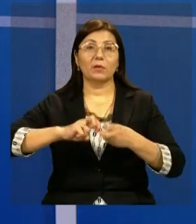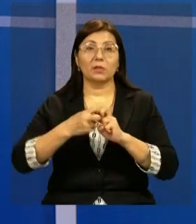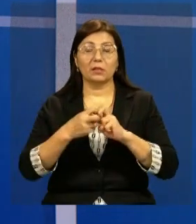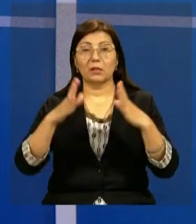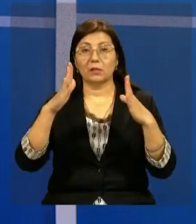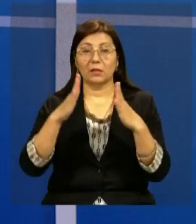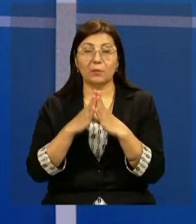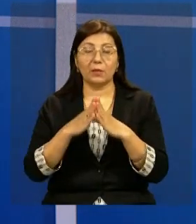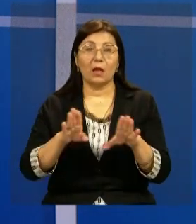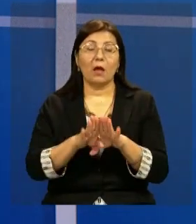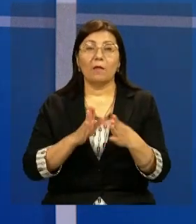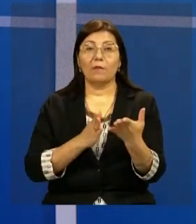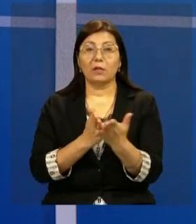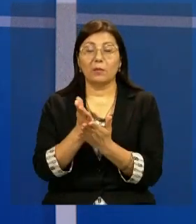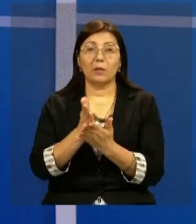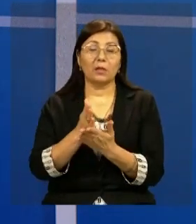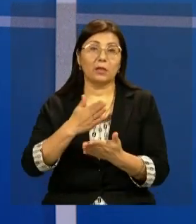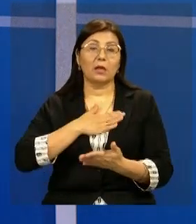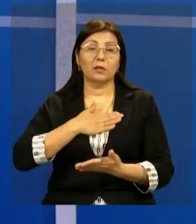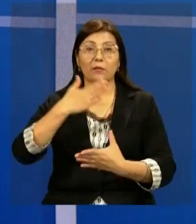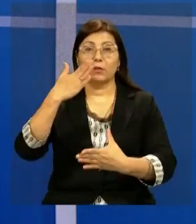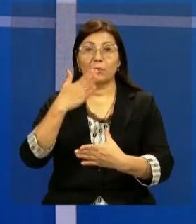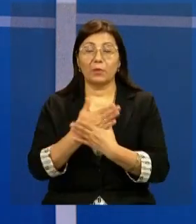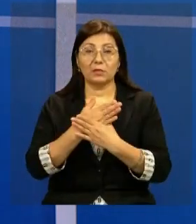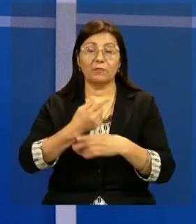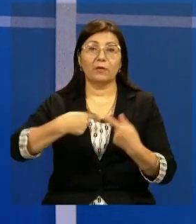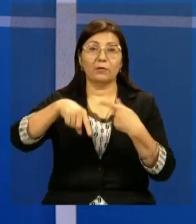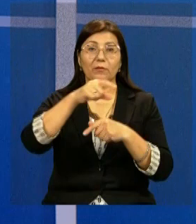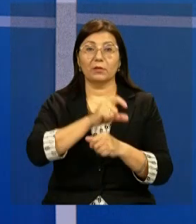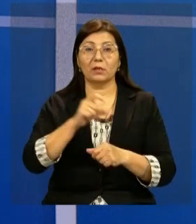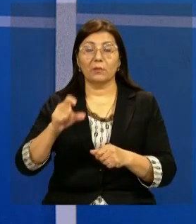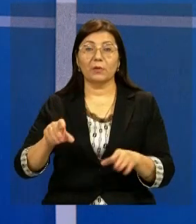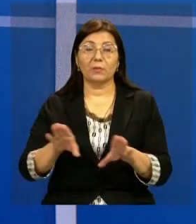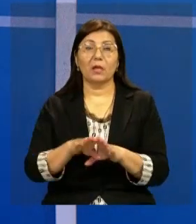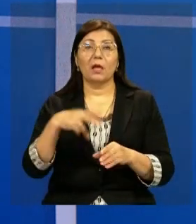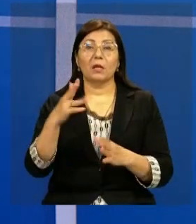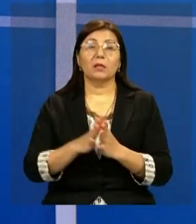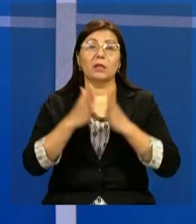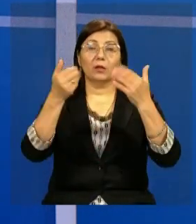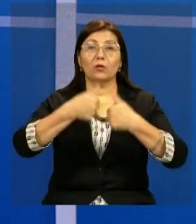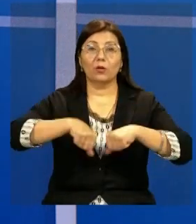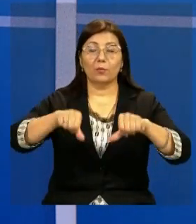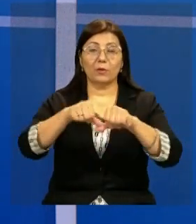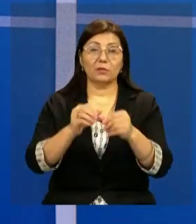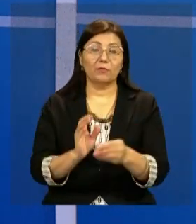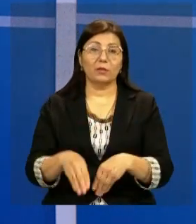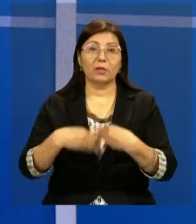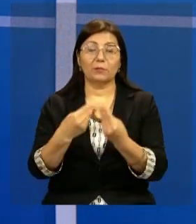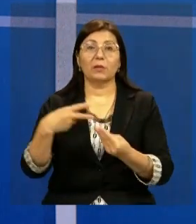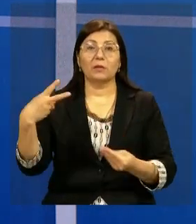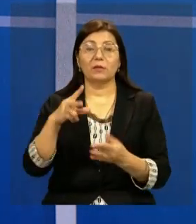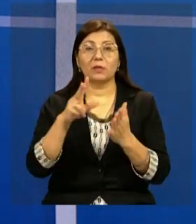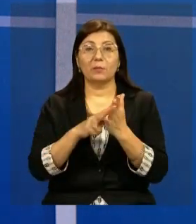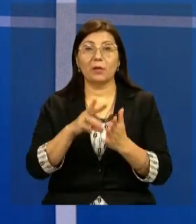стихий. И в этом направлении активную помощь оказывают предприниматели. Так, три крупные компании направят более